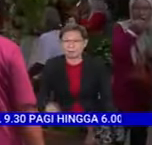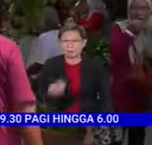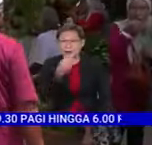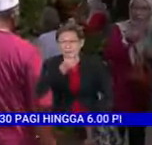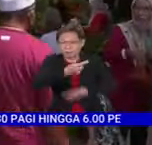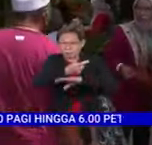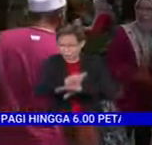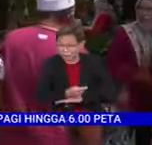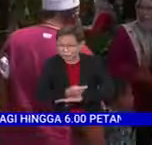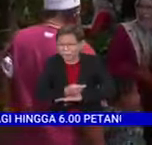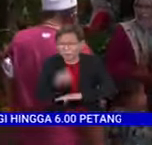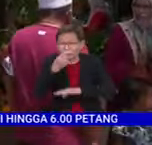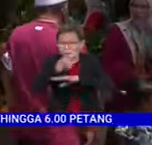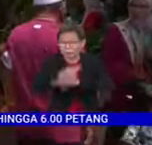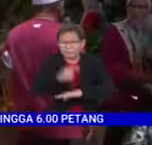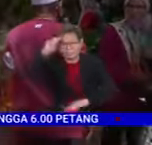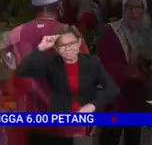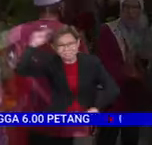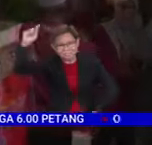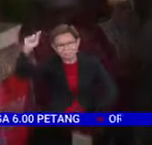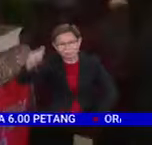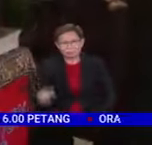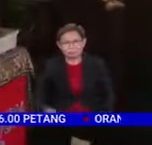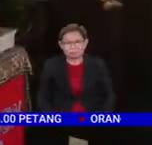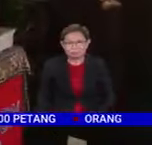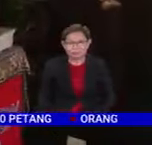Makanan tradisional Terengganu.